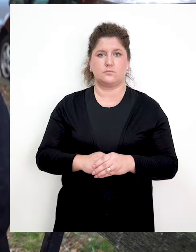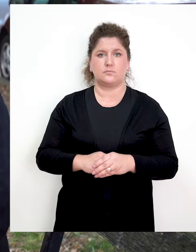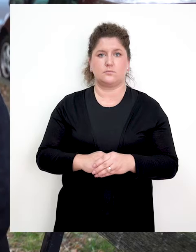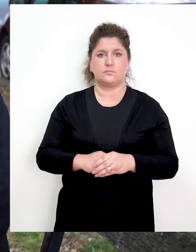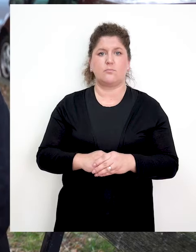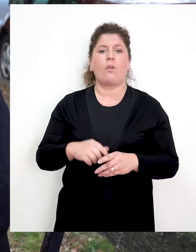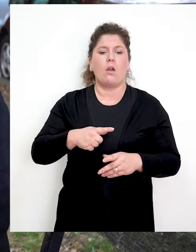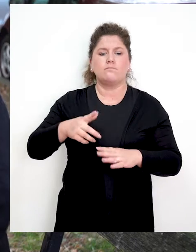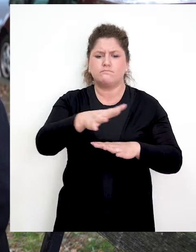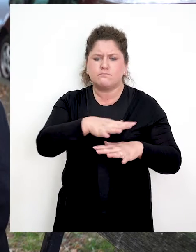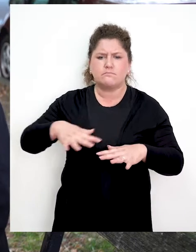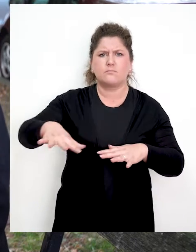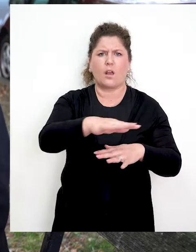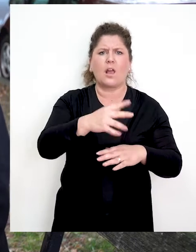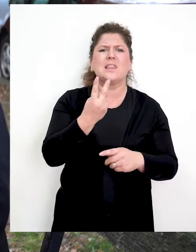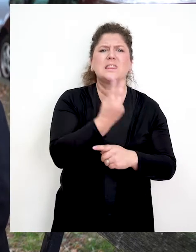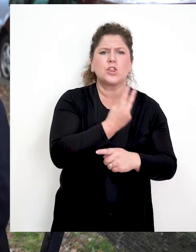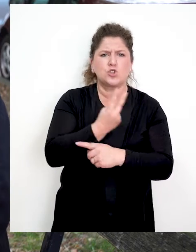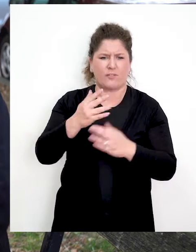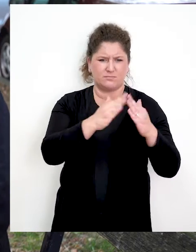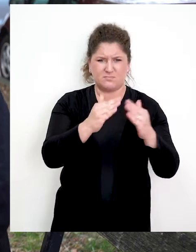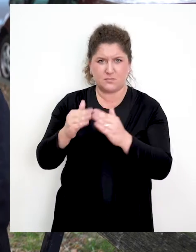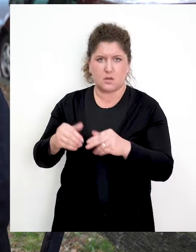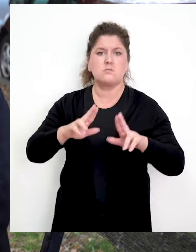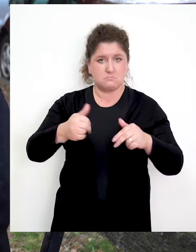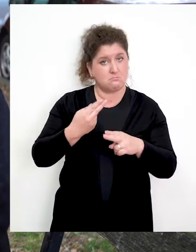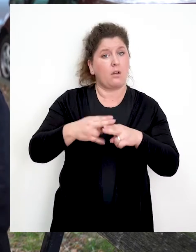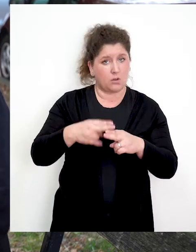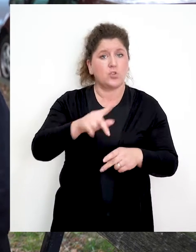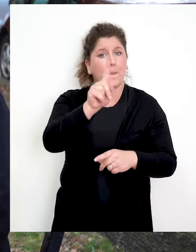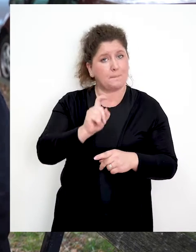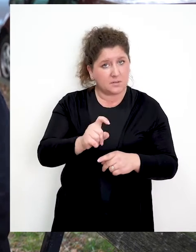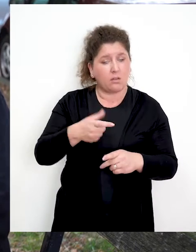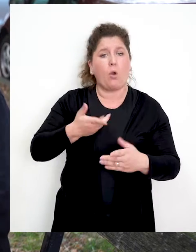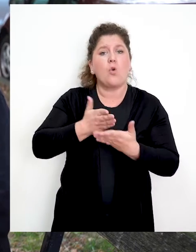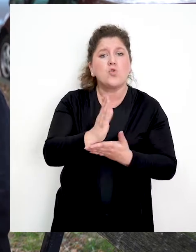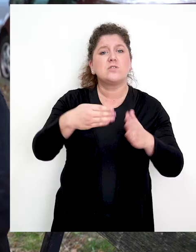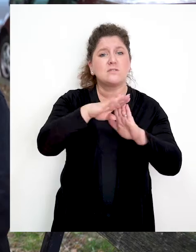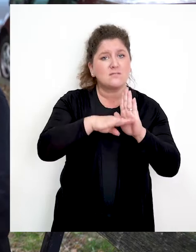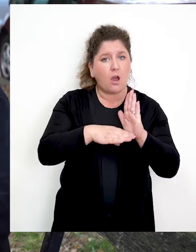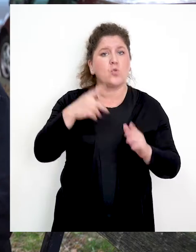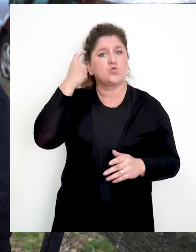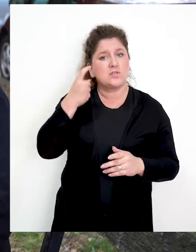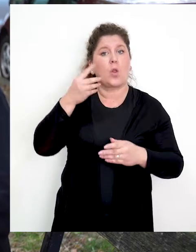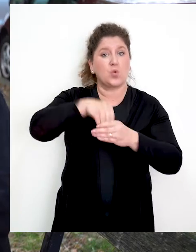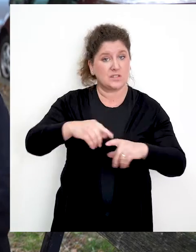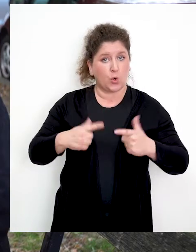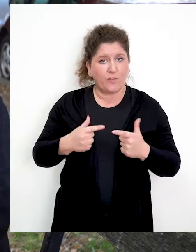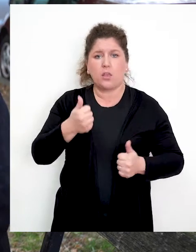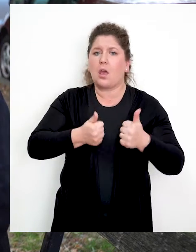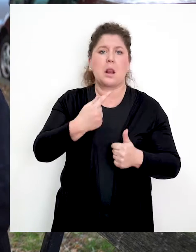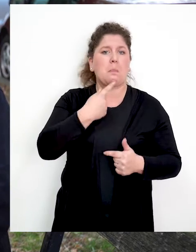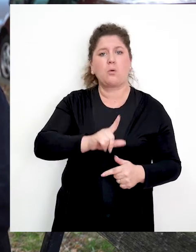U regiji zemlje imaju rješeno to pitanje i kroz Zakon o socijalnom stanovanju ili pod nekim drugim